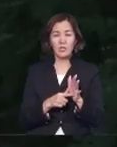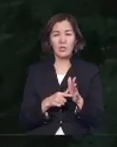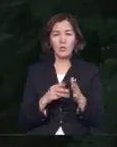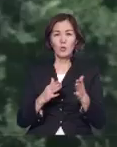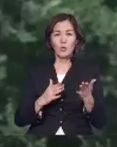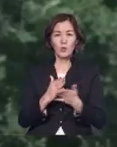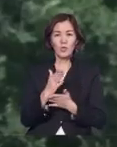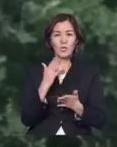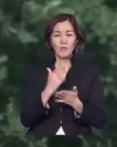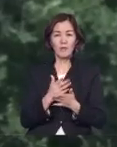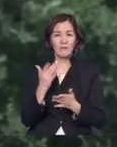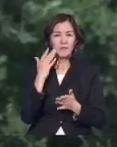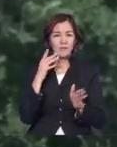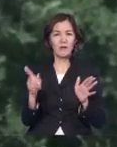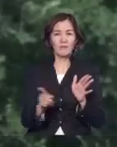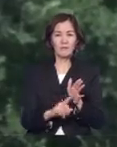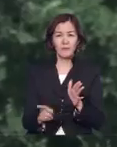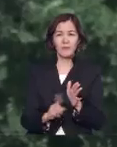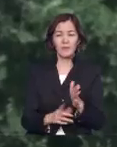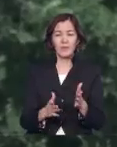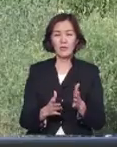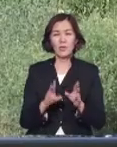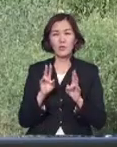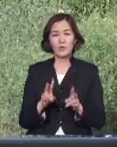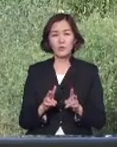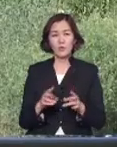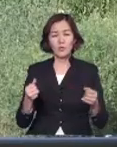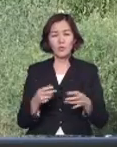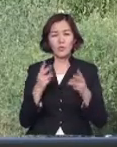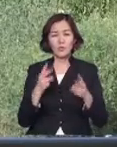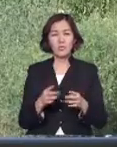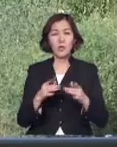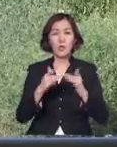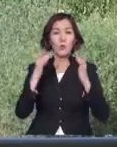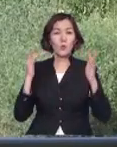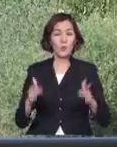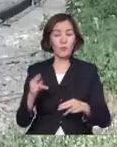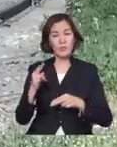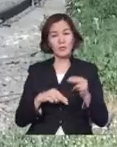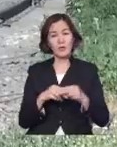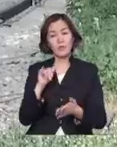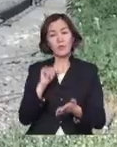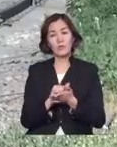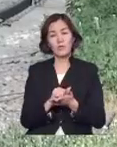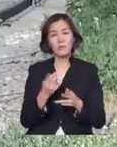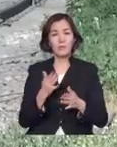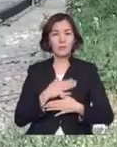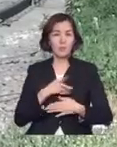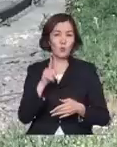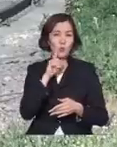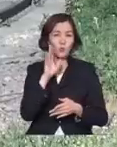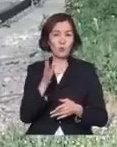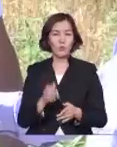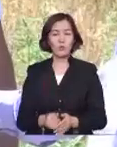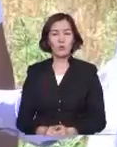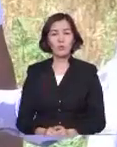аяғы тиылар емес. Десе де тұрғындар дәл осы өткелдерге көпір салып берсе, бізге қолайлы болар еді деген уәждерін